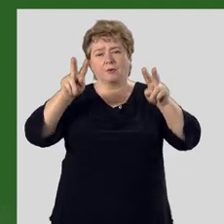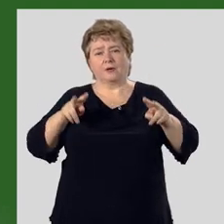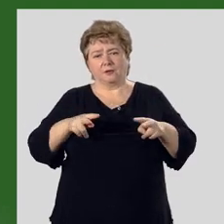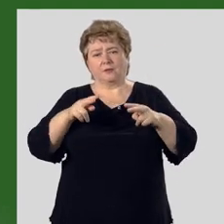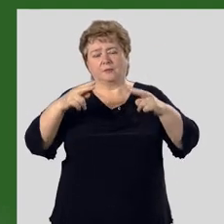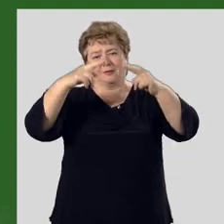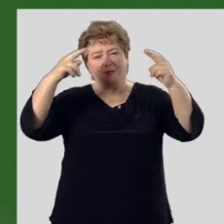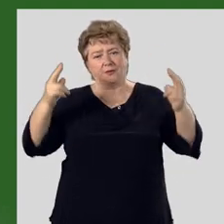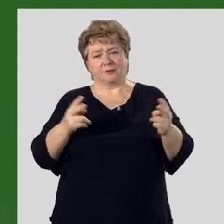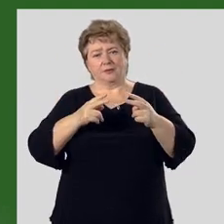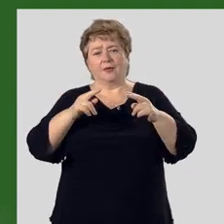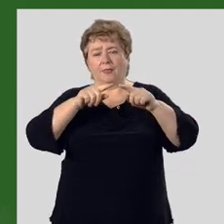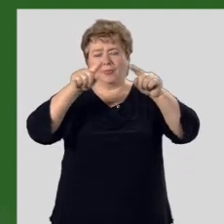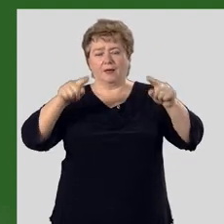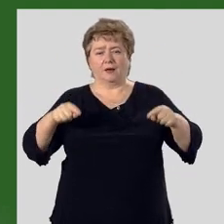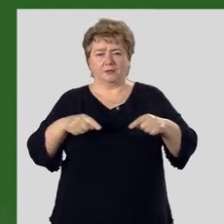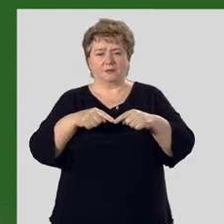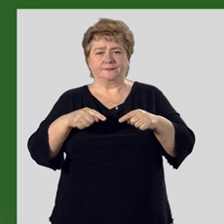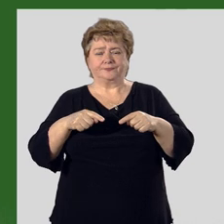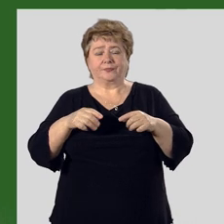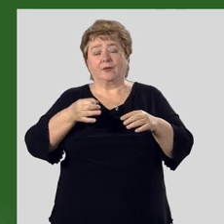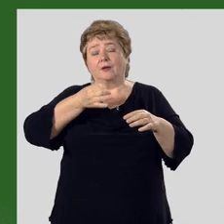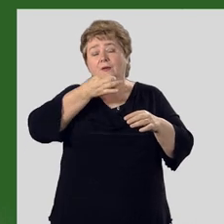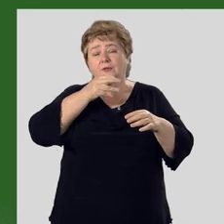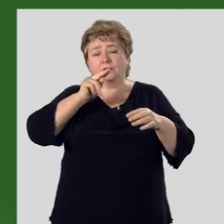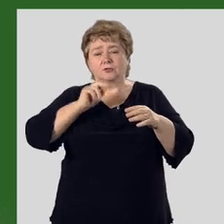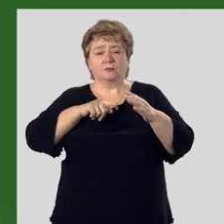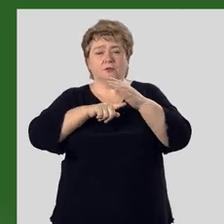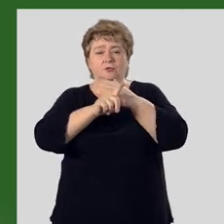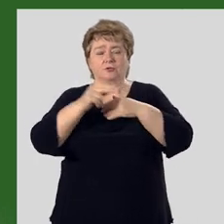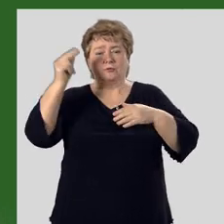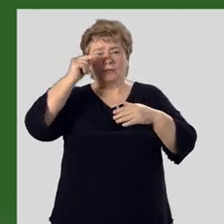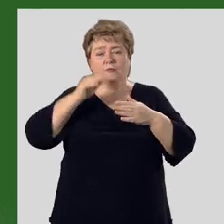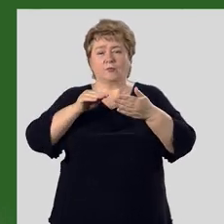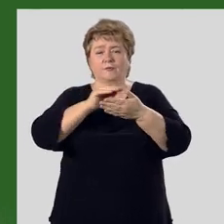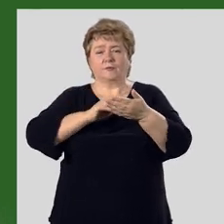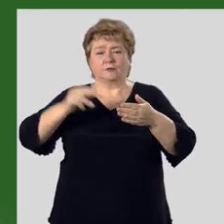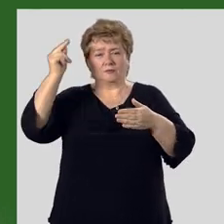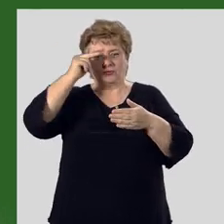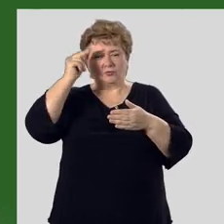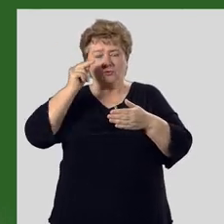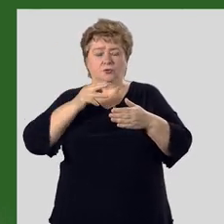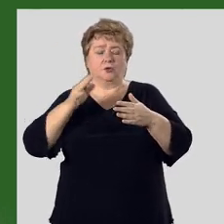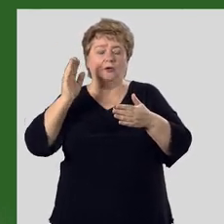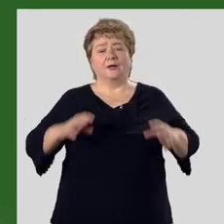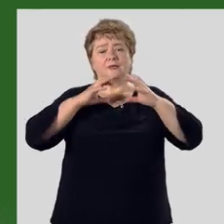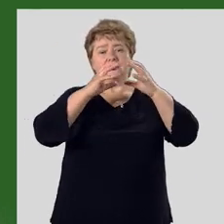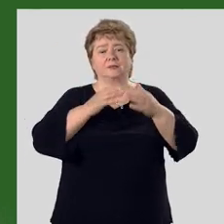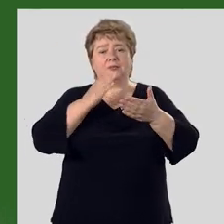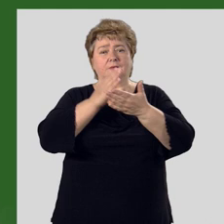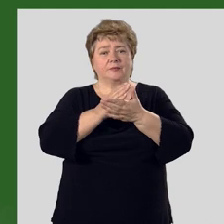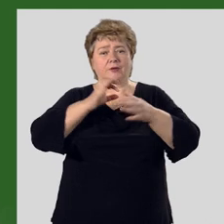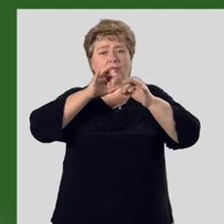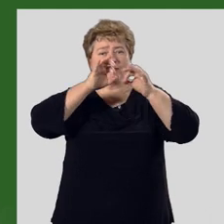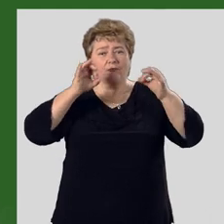и меридианам на карте. Прежде чем начнем урок, повторим пройденный материал. Земля